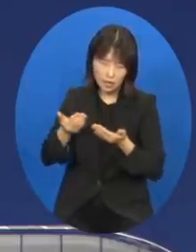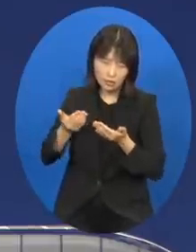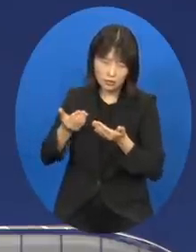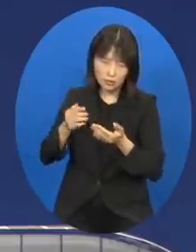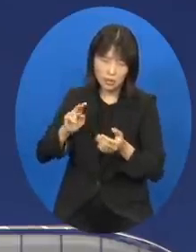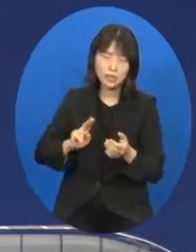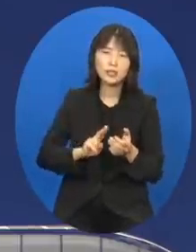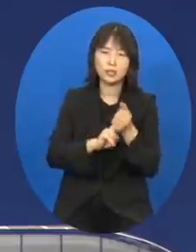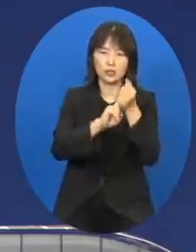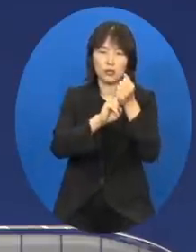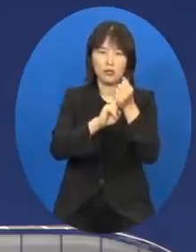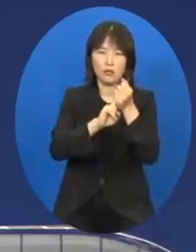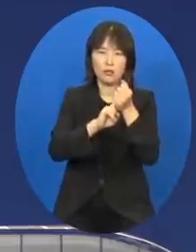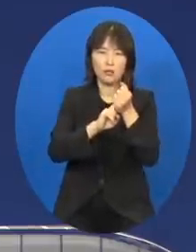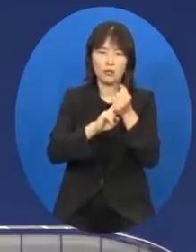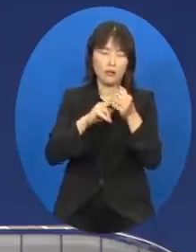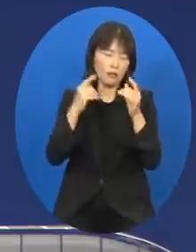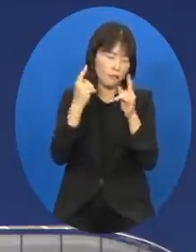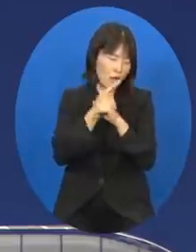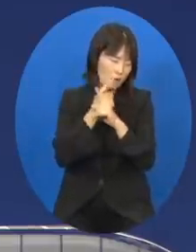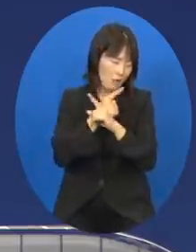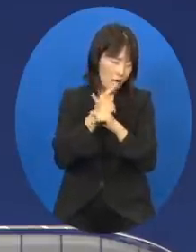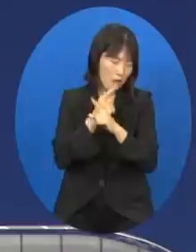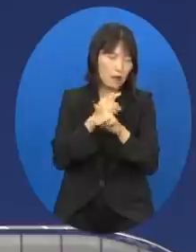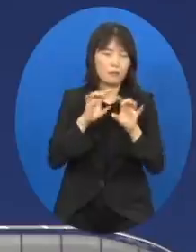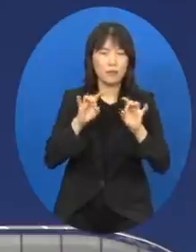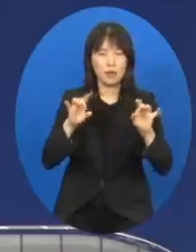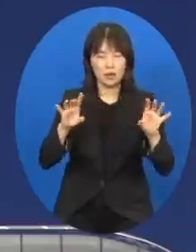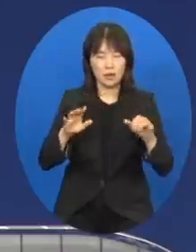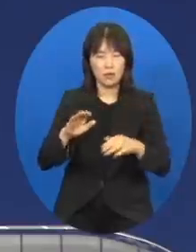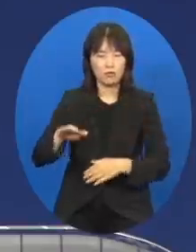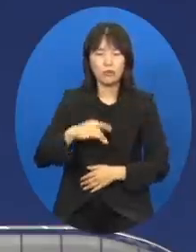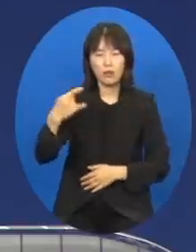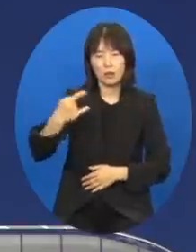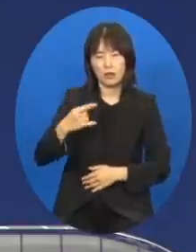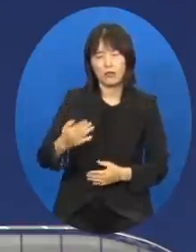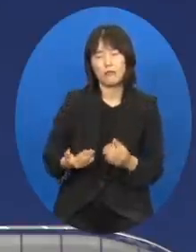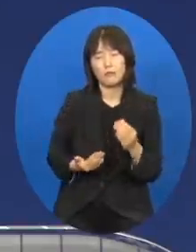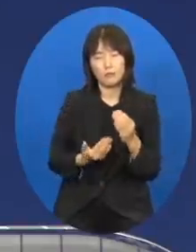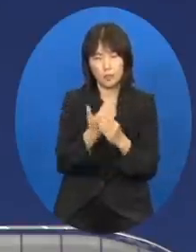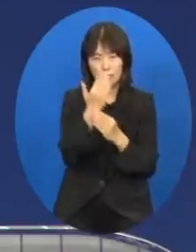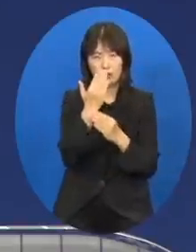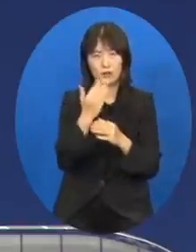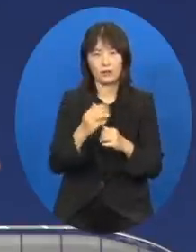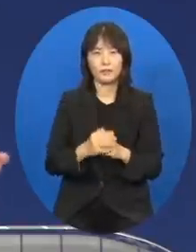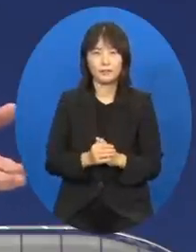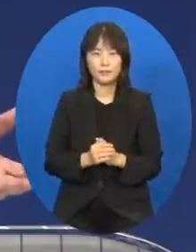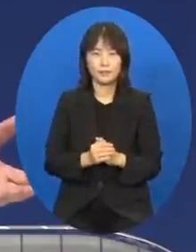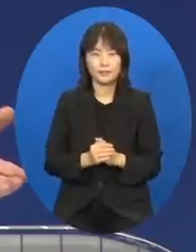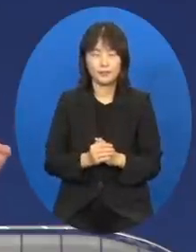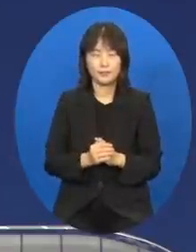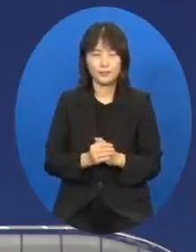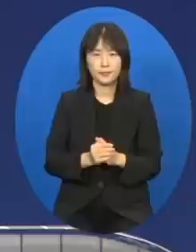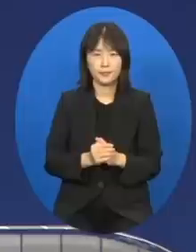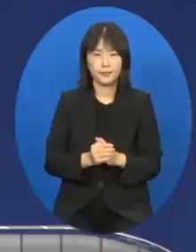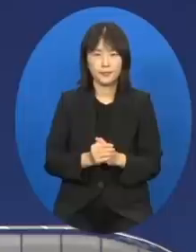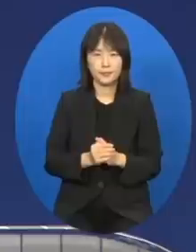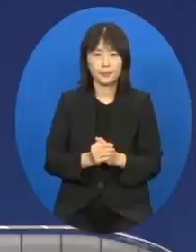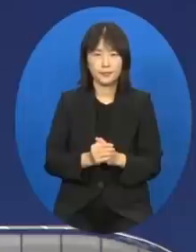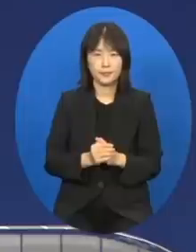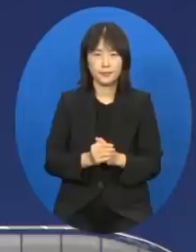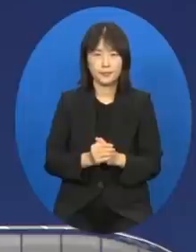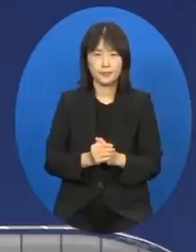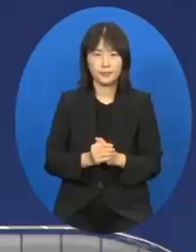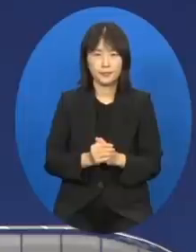기적이 날마다 순간마다 우리에게 일어나고 있잖아요. 그러니